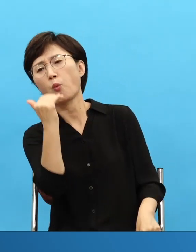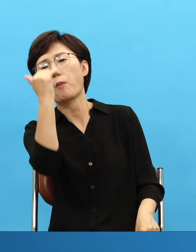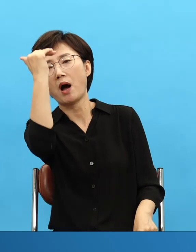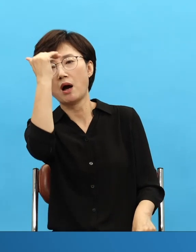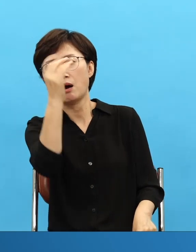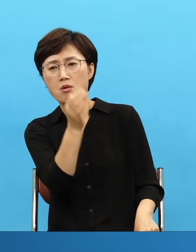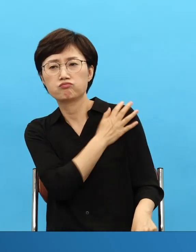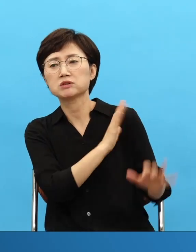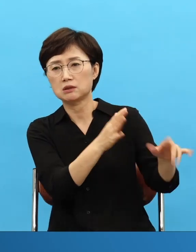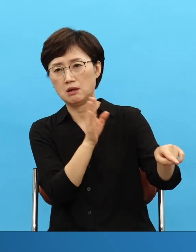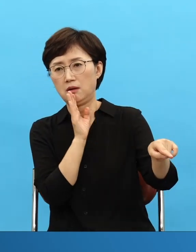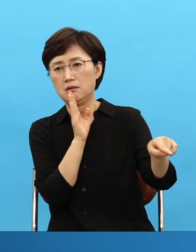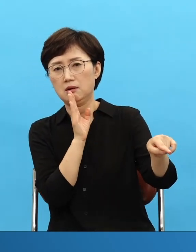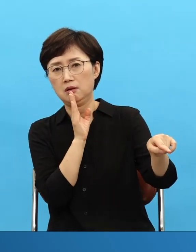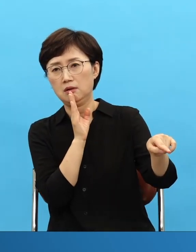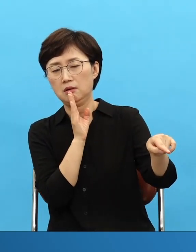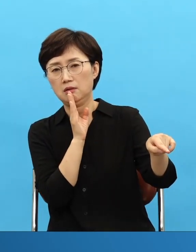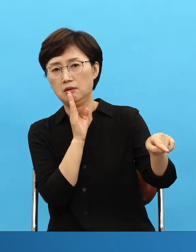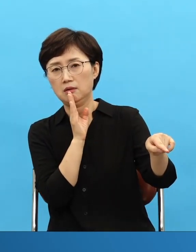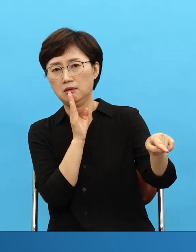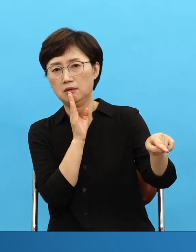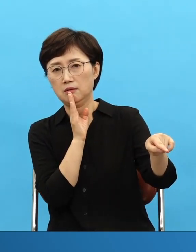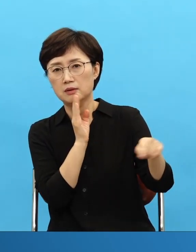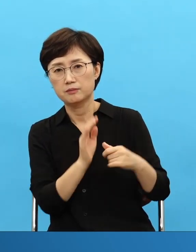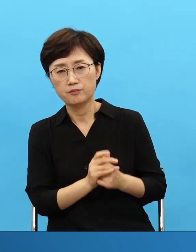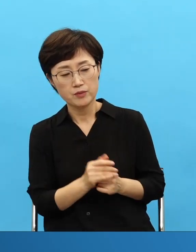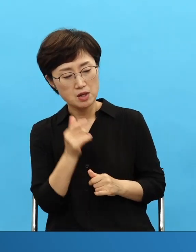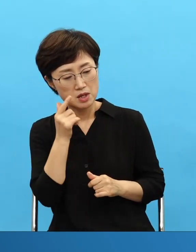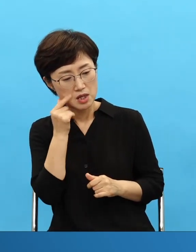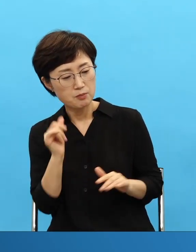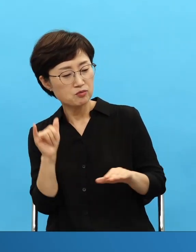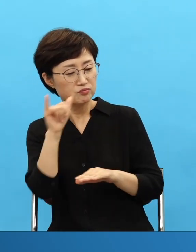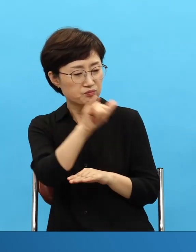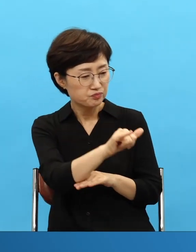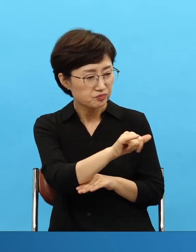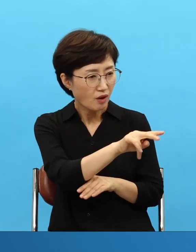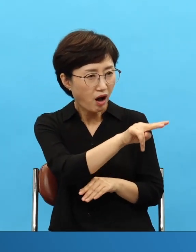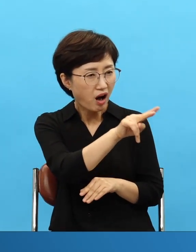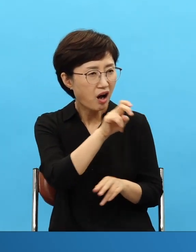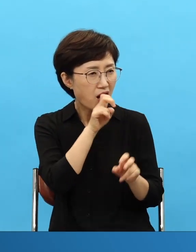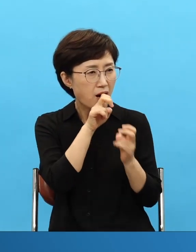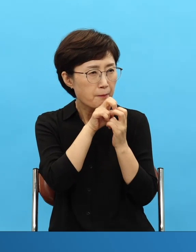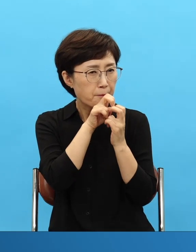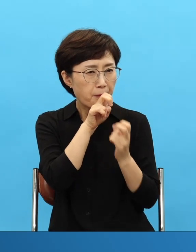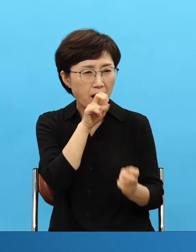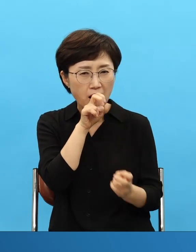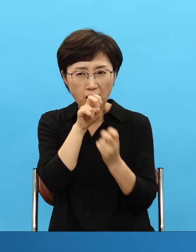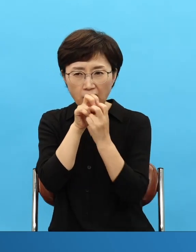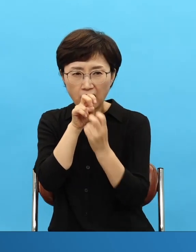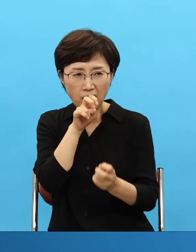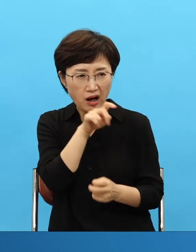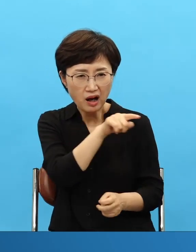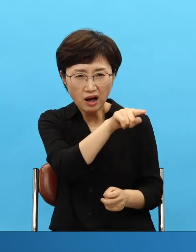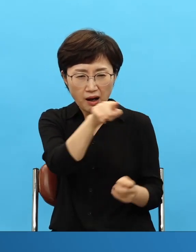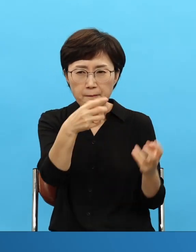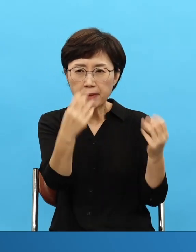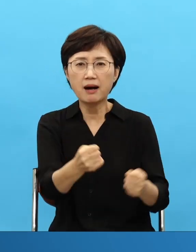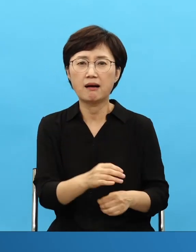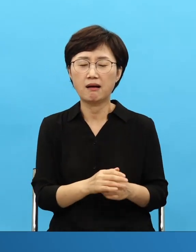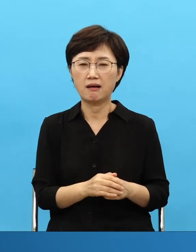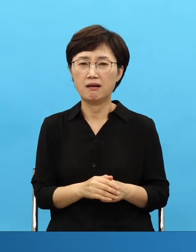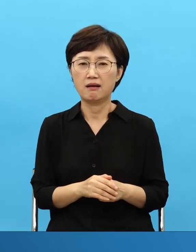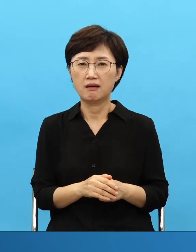very highly advanced country. 뭐 일본 가보면 놀란 게 한두 가지 아니에요. And it's not just one or two things that take me by surprise whenever I visit